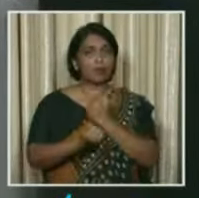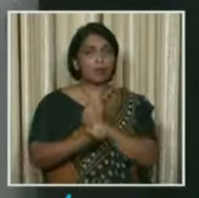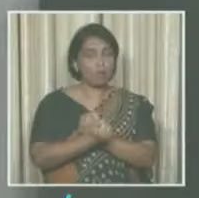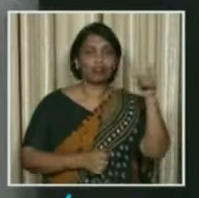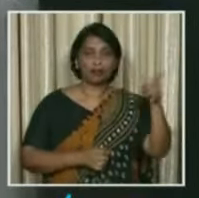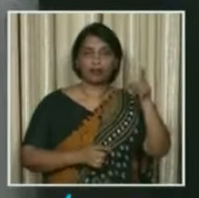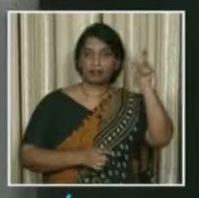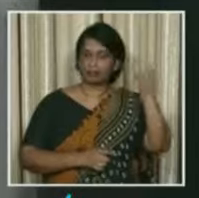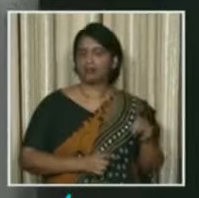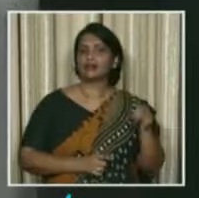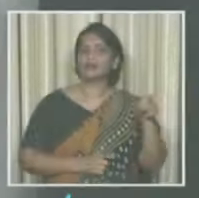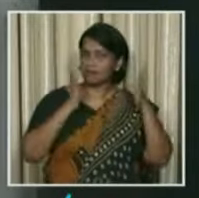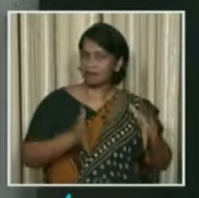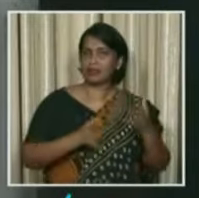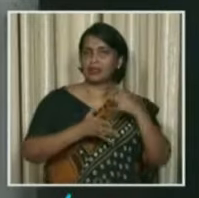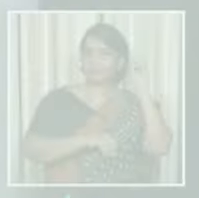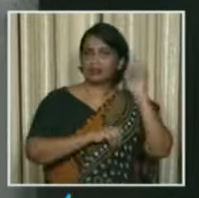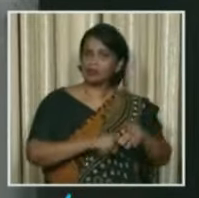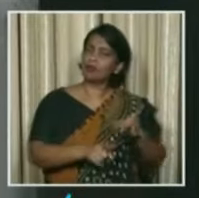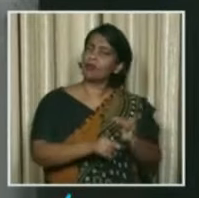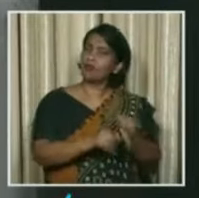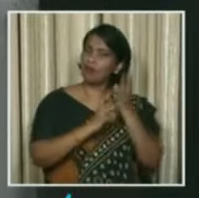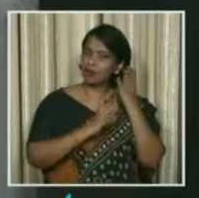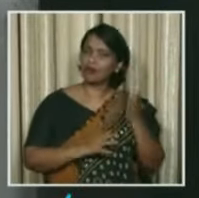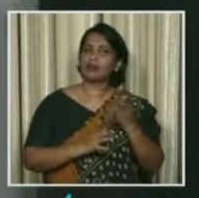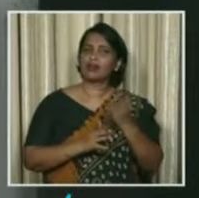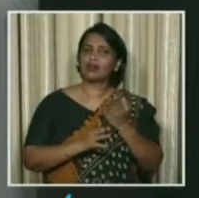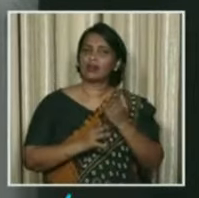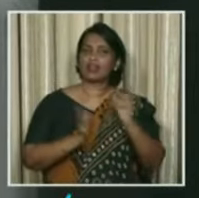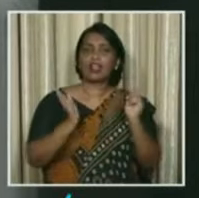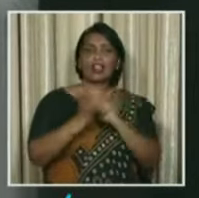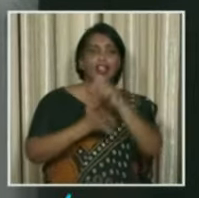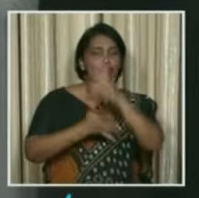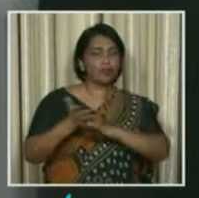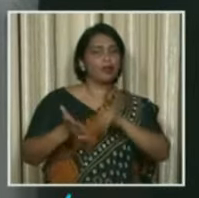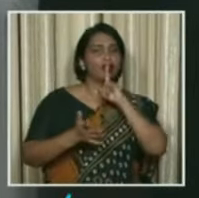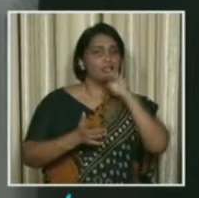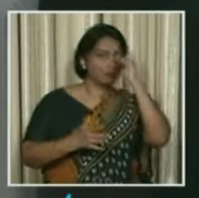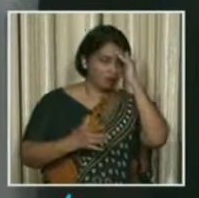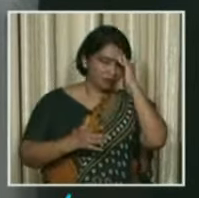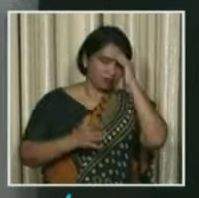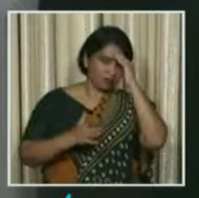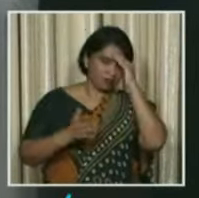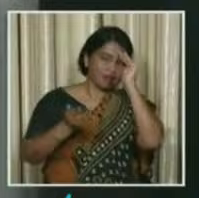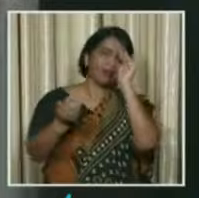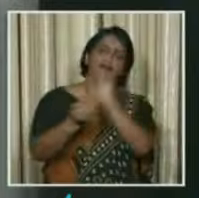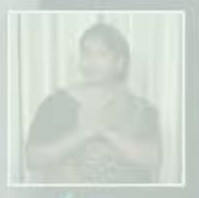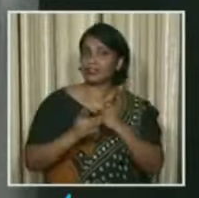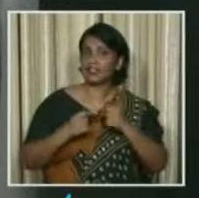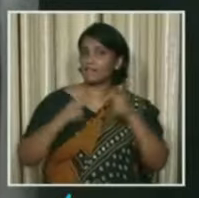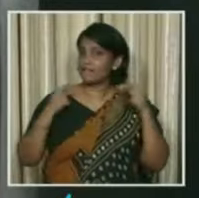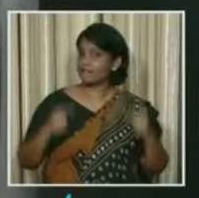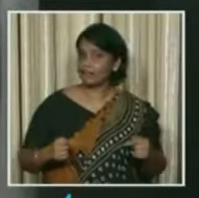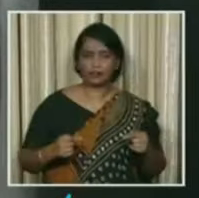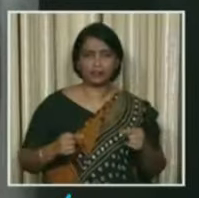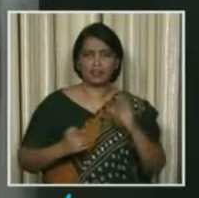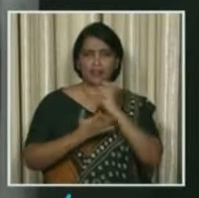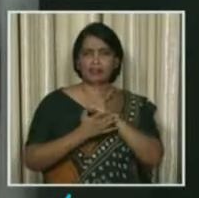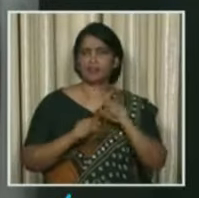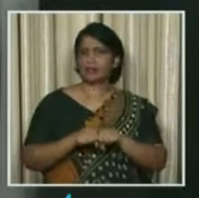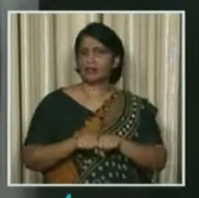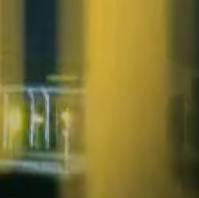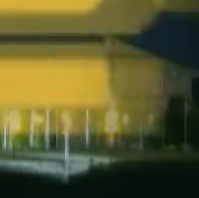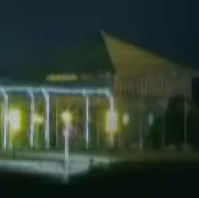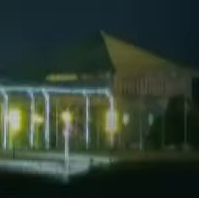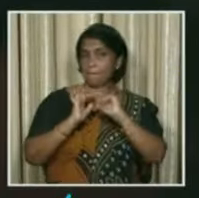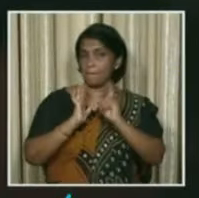කරපු පුද්ගලයා ලැබුණු බහුතරයෙන්ම තමයි අර ලියුම ලියපු කථානායකවරයාවත් රැකගත්තේ කියන එක. ඒකයි කිව්වේ. ව්‍යවස්ථාව උල්ලංඝනය කරනවා කියලා